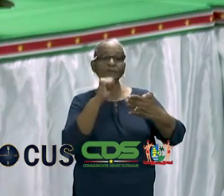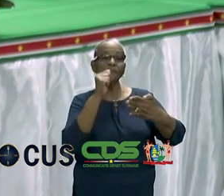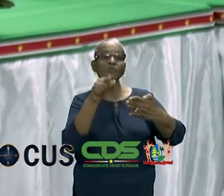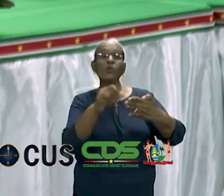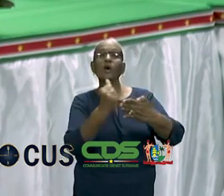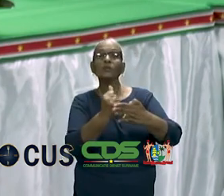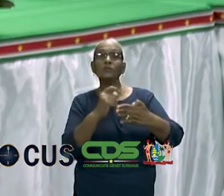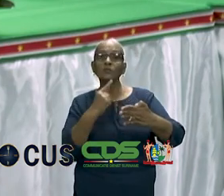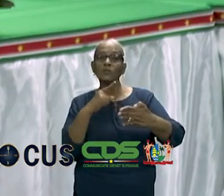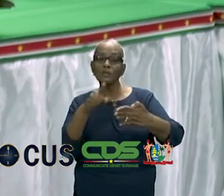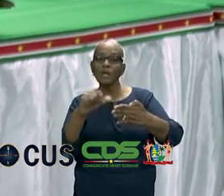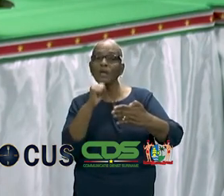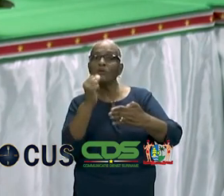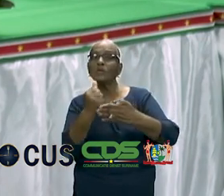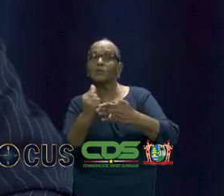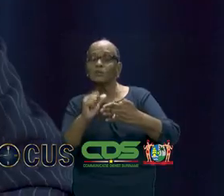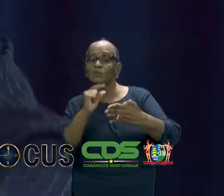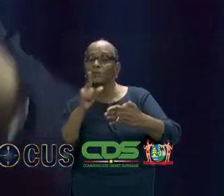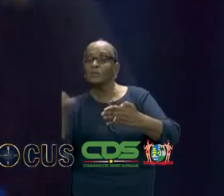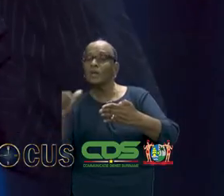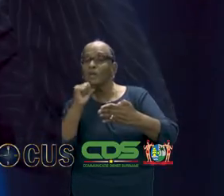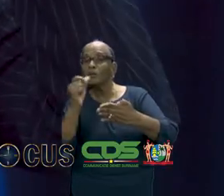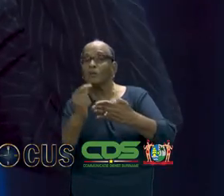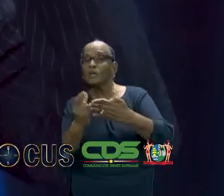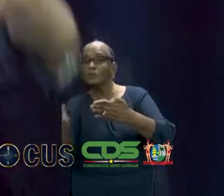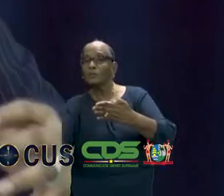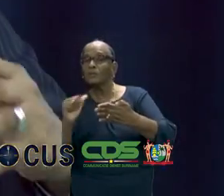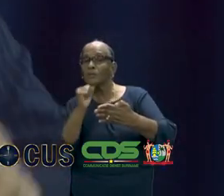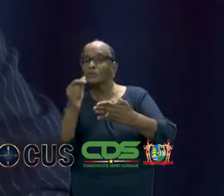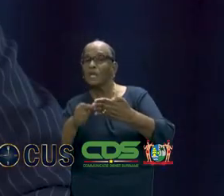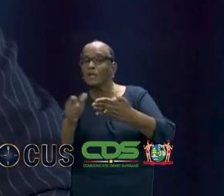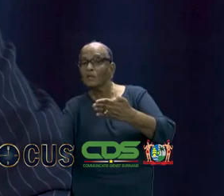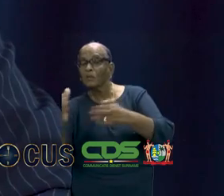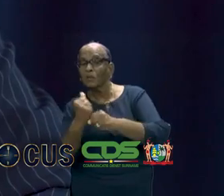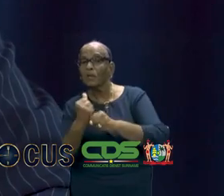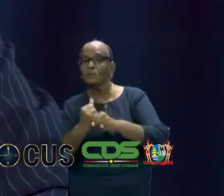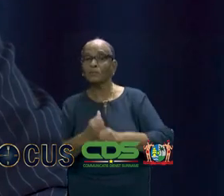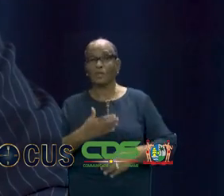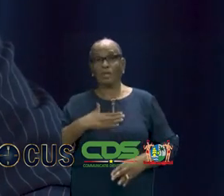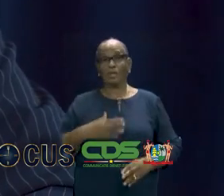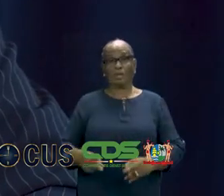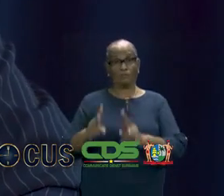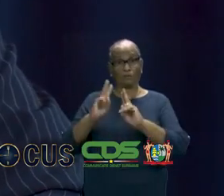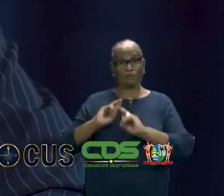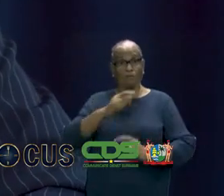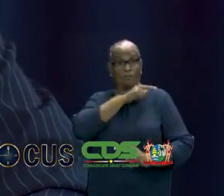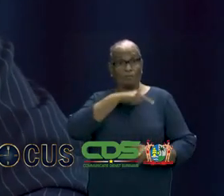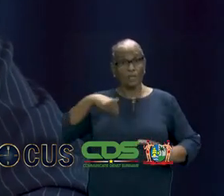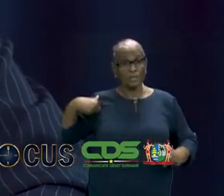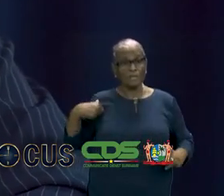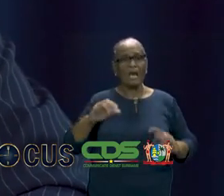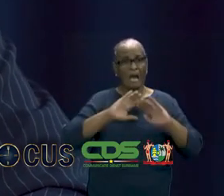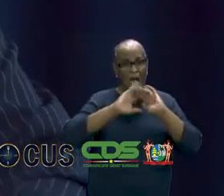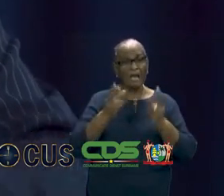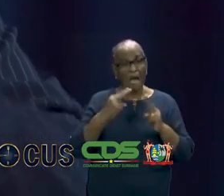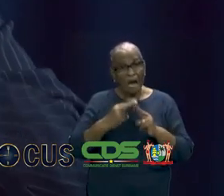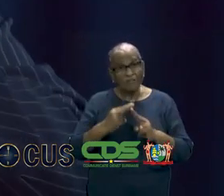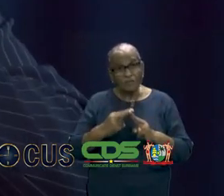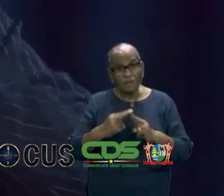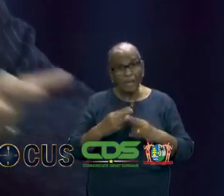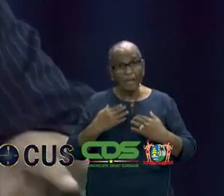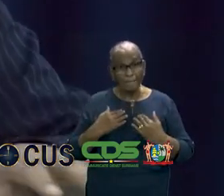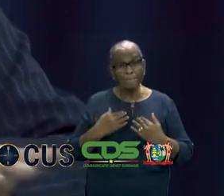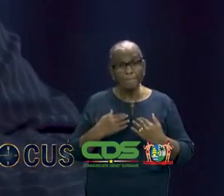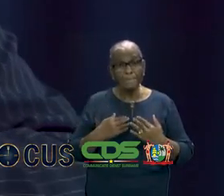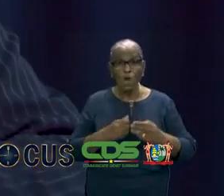hele organisatiestructuur komen, zodat ik vanuit mijn verantwoordelijkheid als president alle gemaakte afspraken,